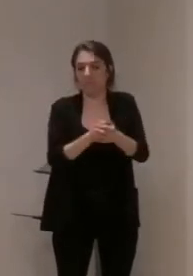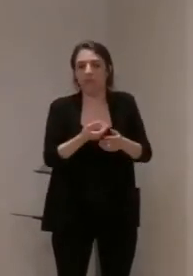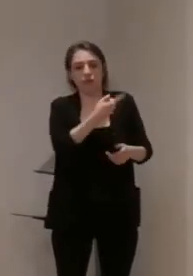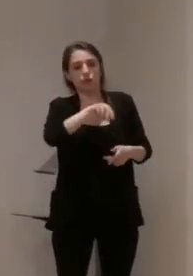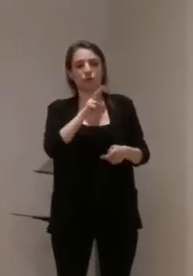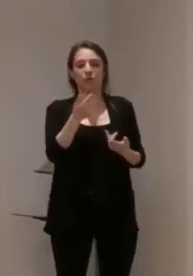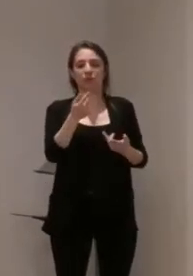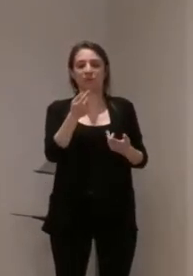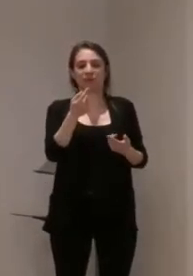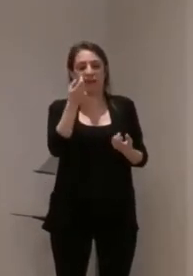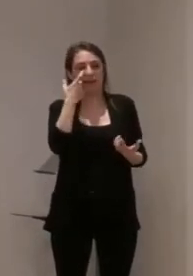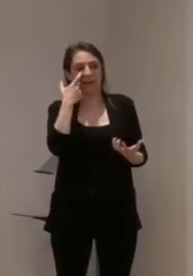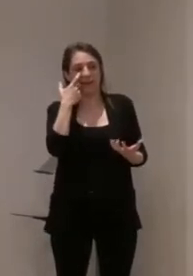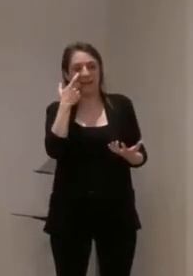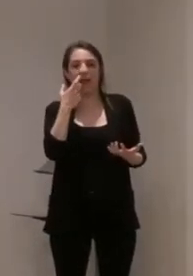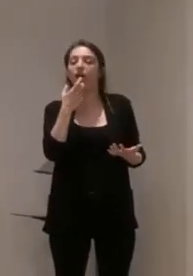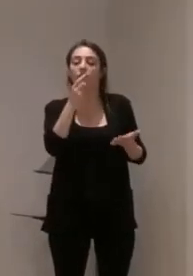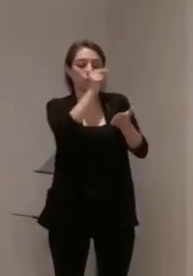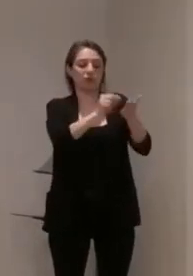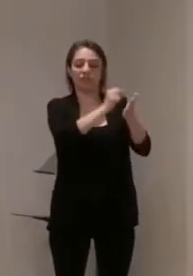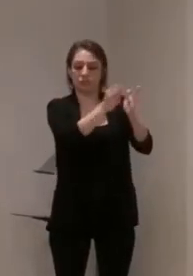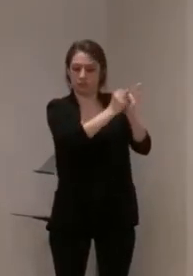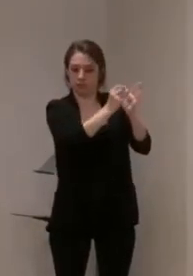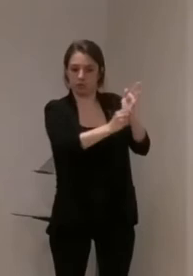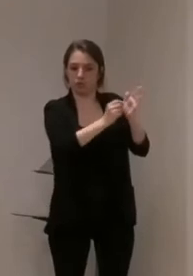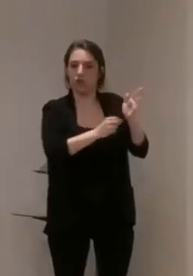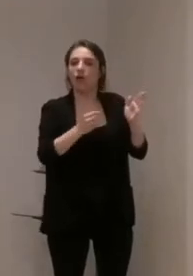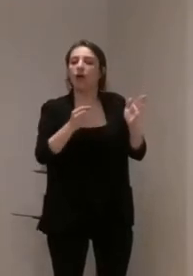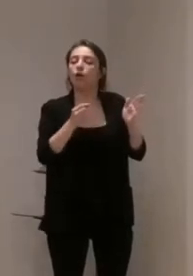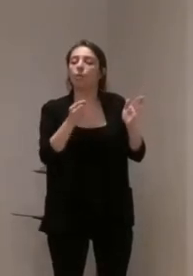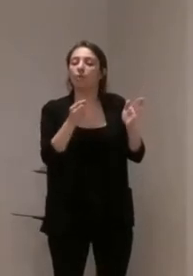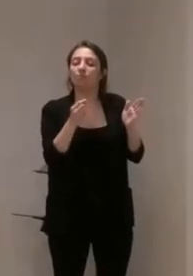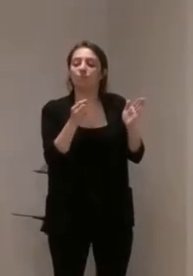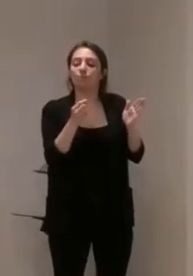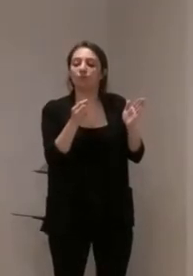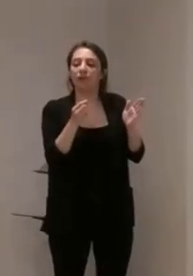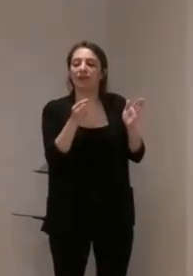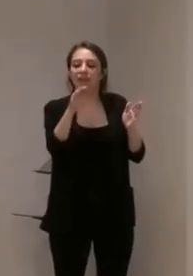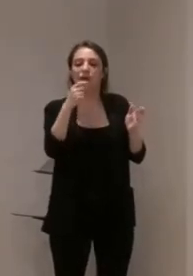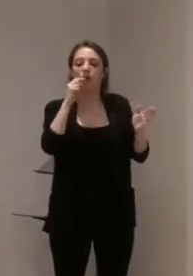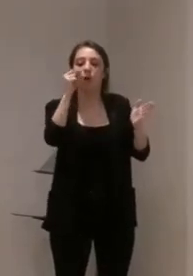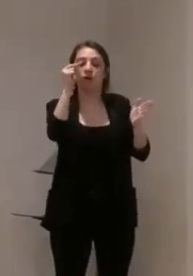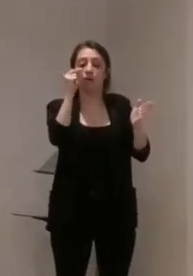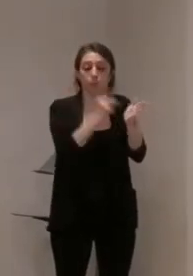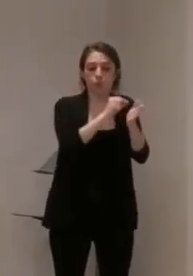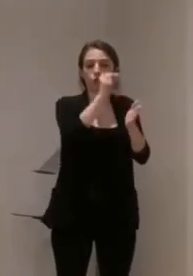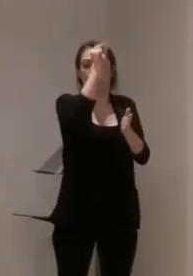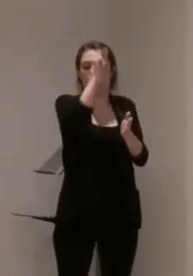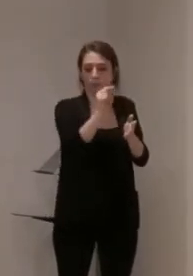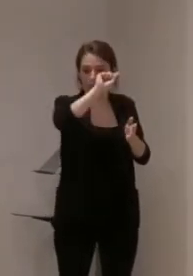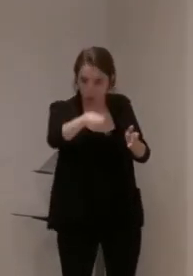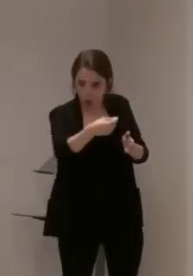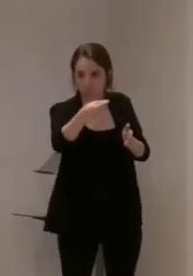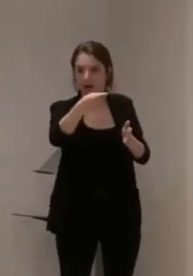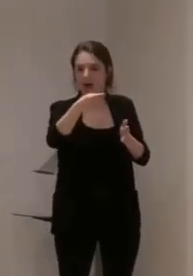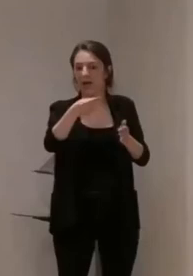valorem que els textos estiguin ben puntuats. Els signes de puntuació, que els meus nets opinen